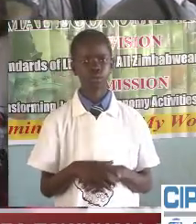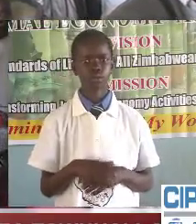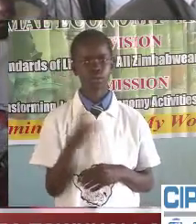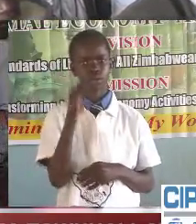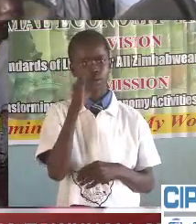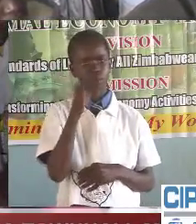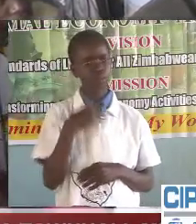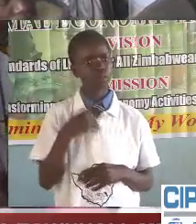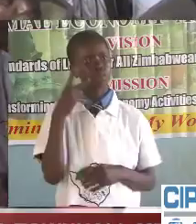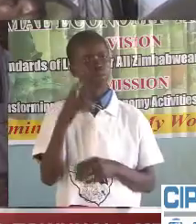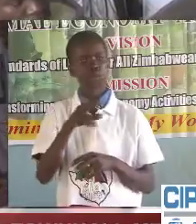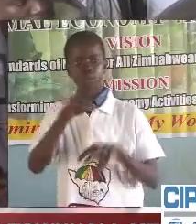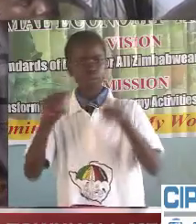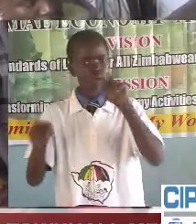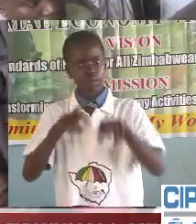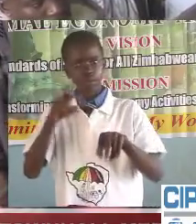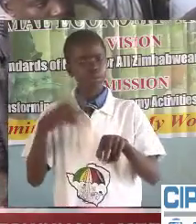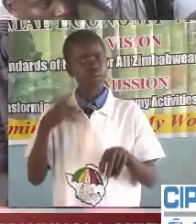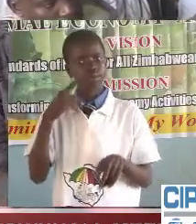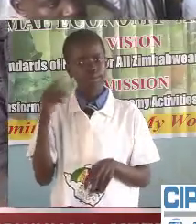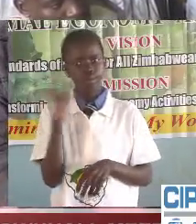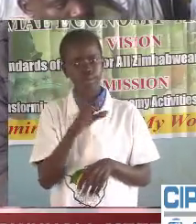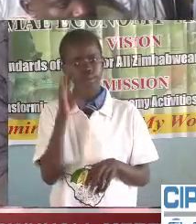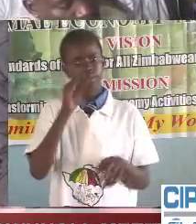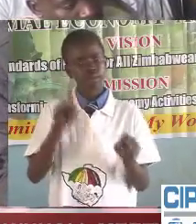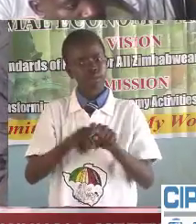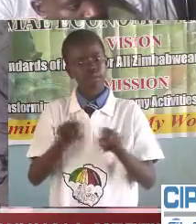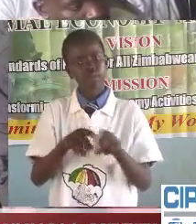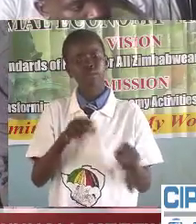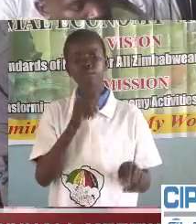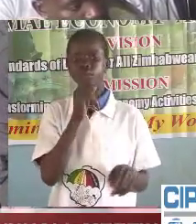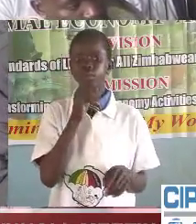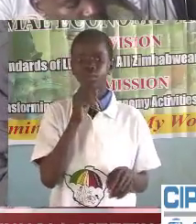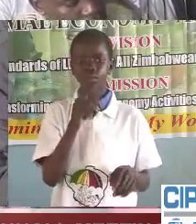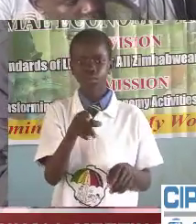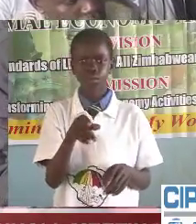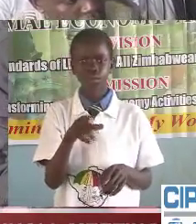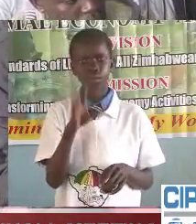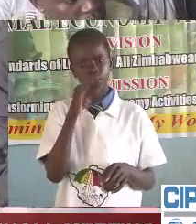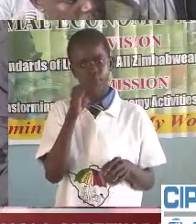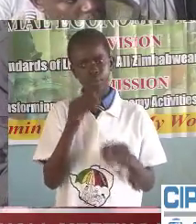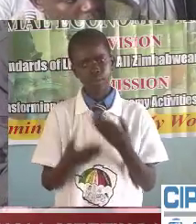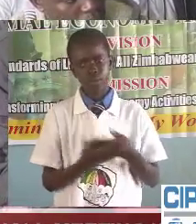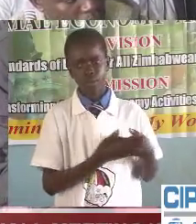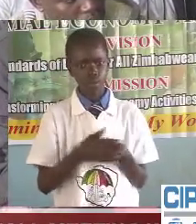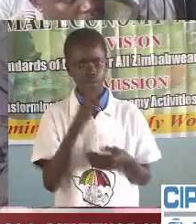ndazviongorora semumiriri wamuri kutuma semwana wenyu wamunoziva